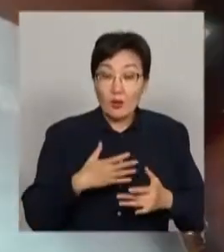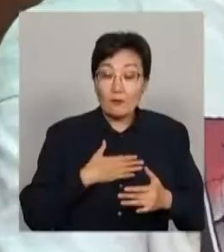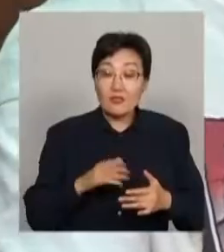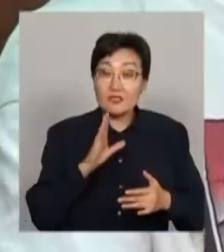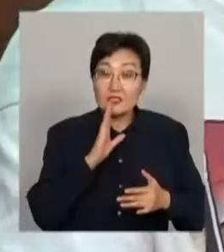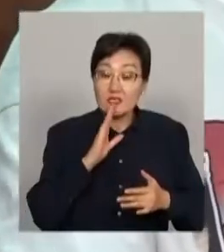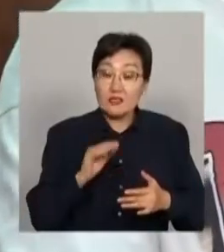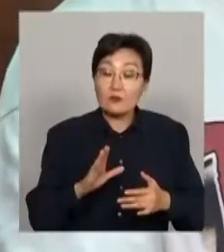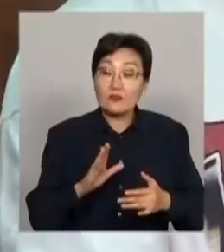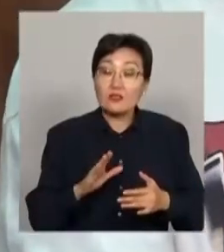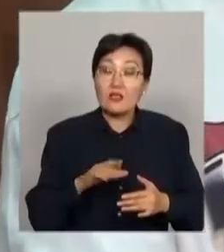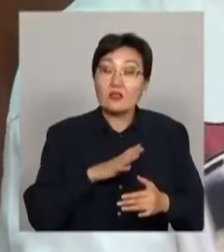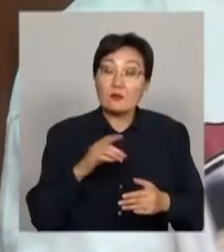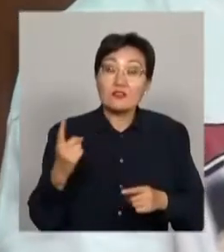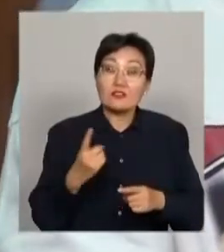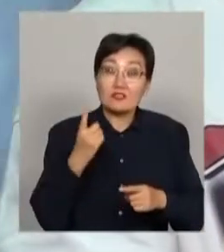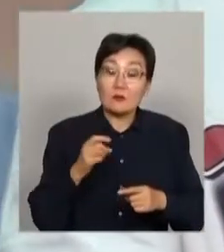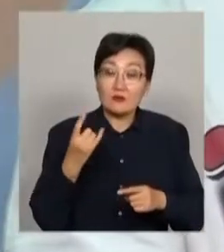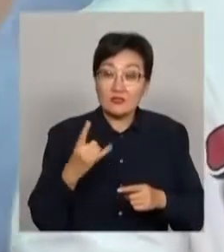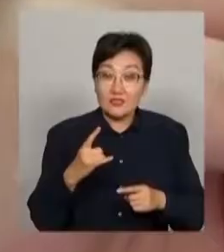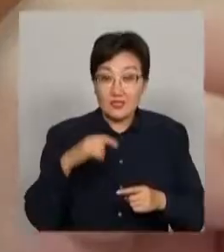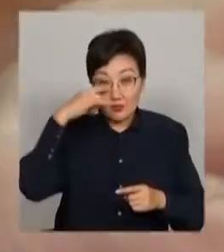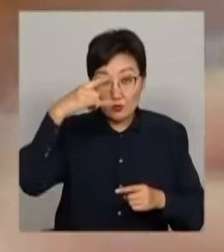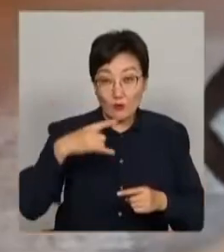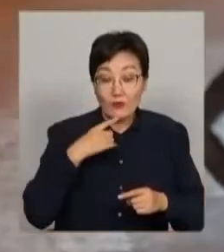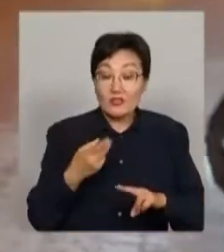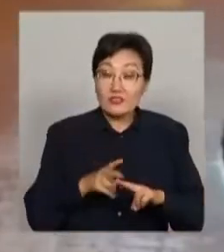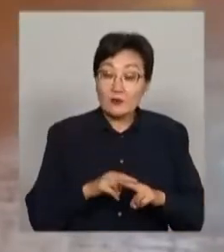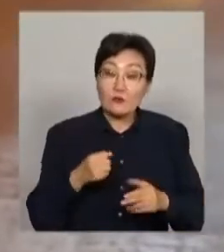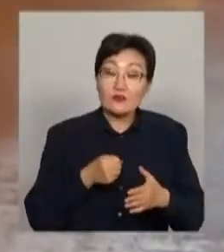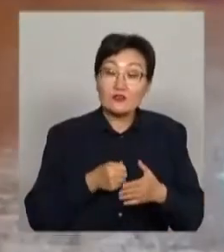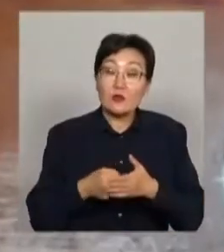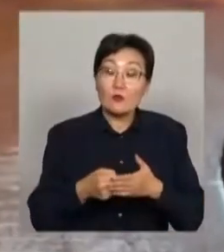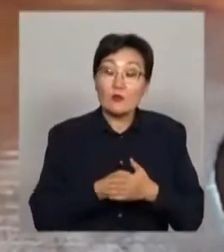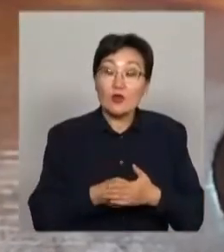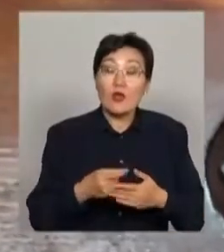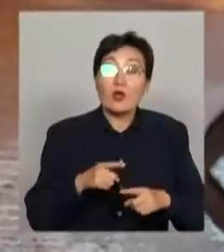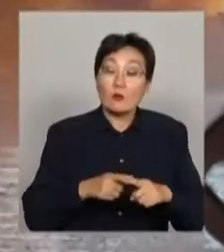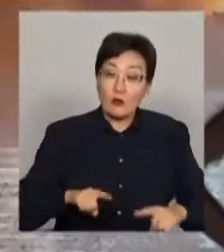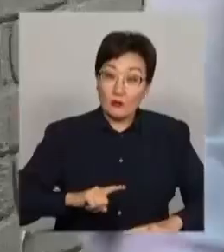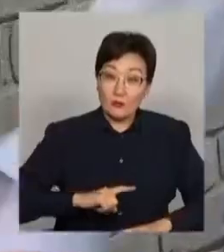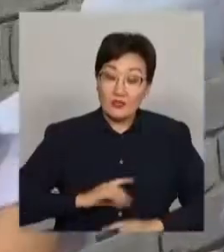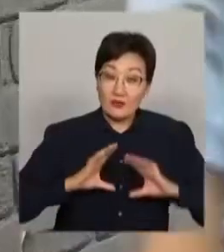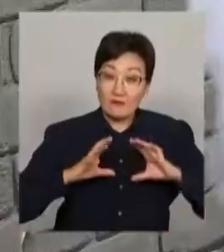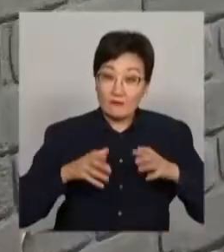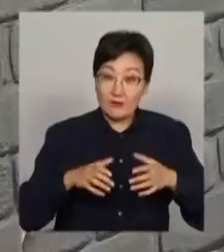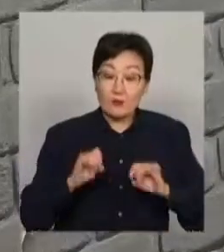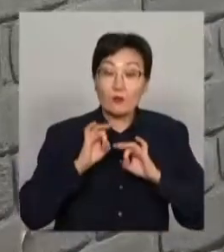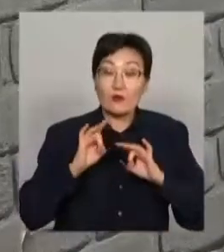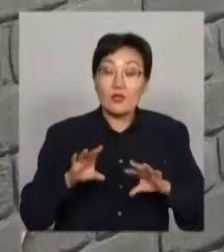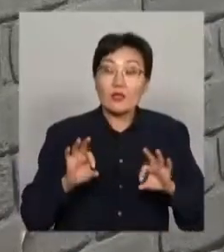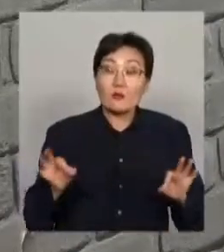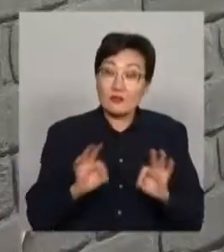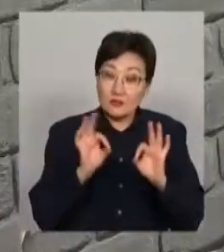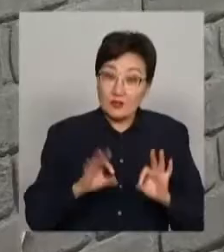маленькая соотечественница стала единственным ребенком из Казахстана, который пробился в полуфинал Всемирного чемпионата исполнительских искусств